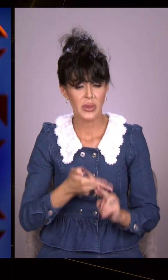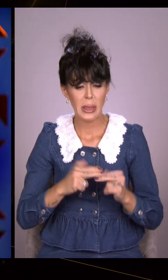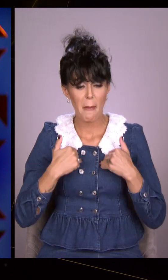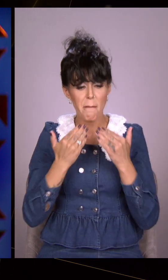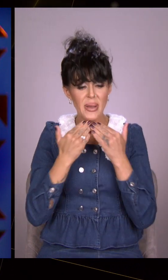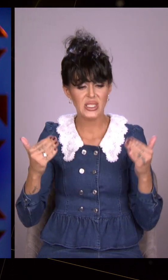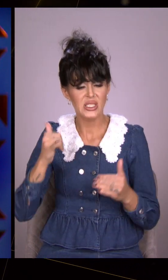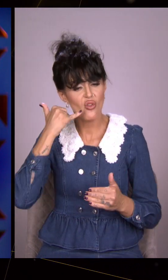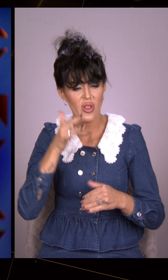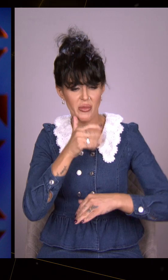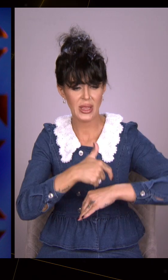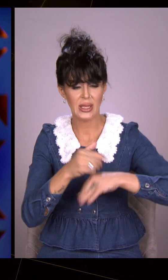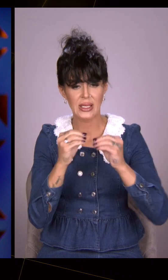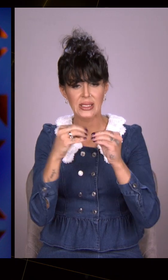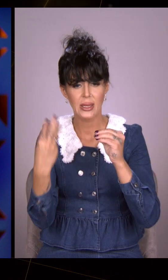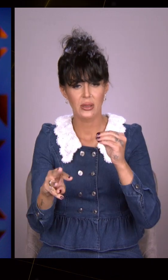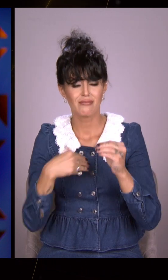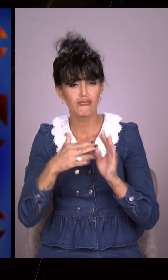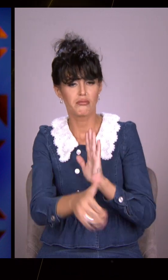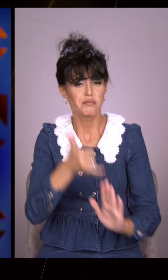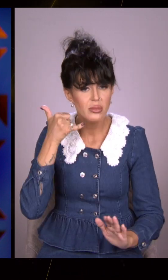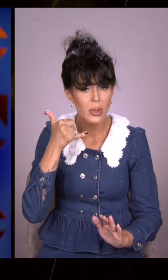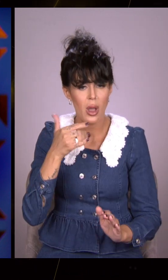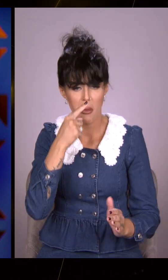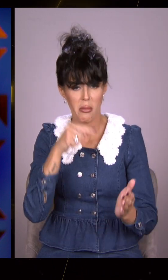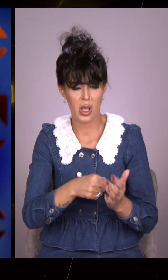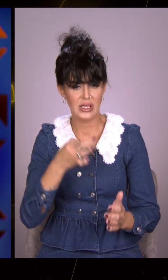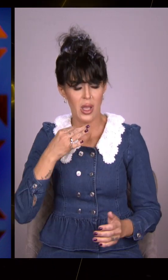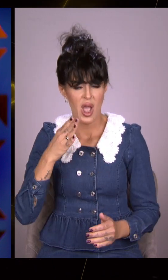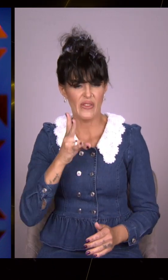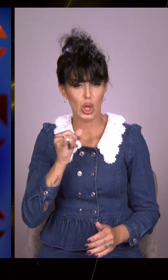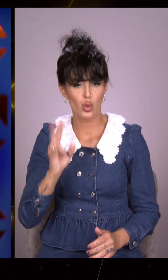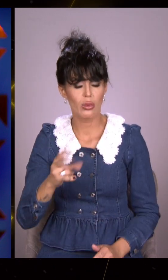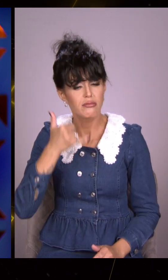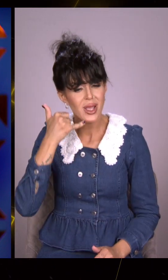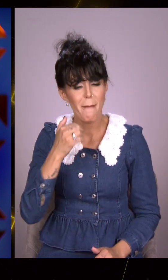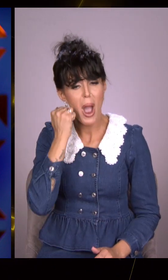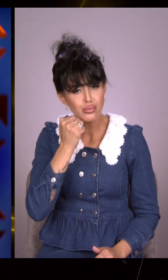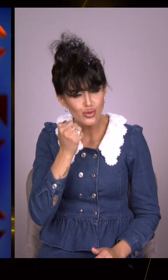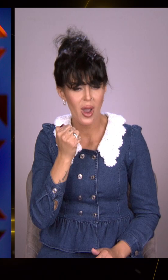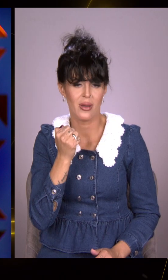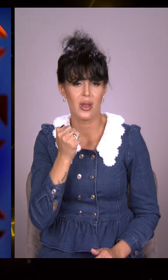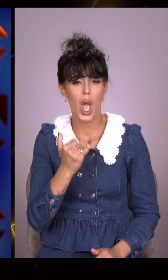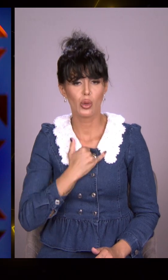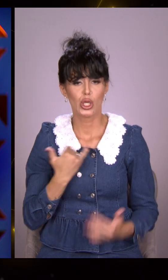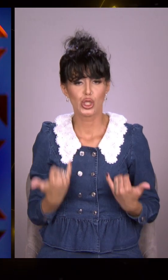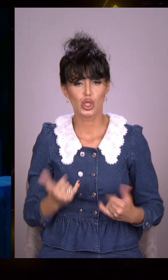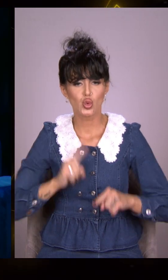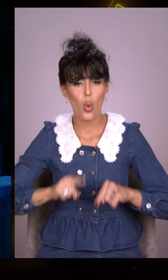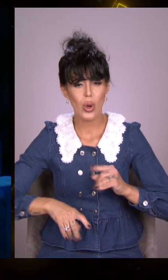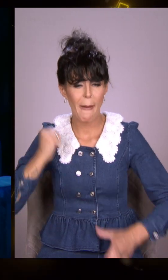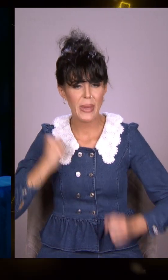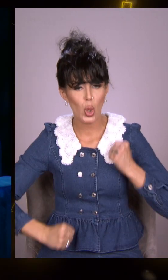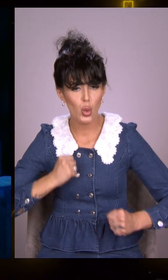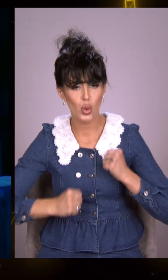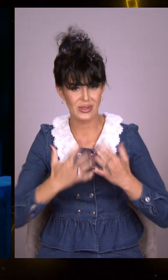зателефонувала, в 10:30 на її телефон, взяв телефон Ваня. І сказав: бабушка, нас вивозять, ми біжимо.